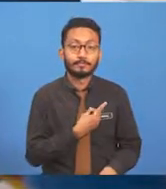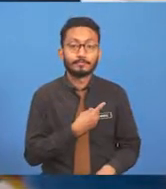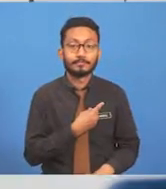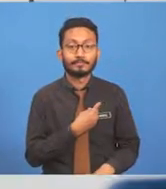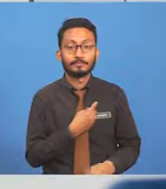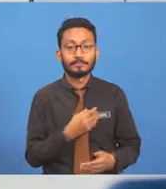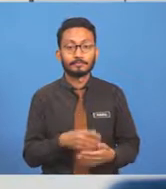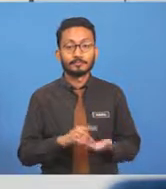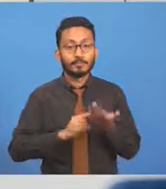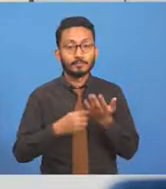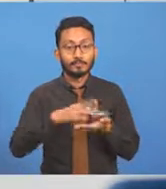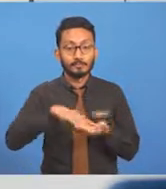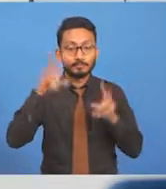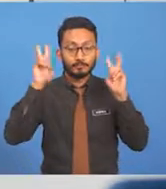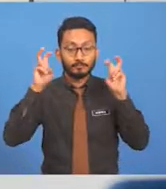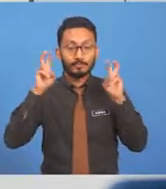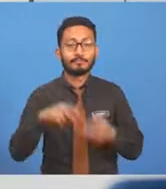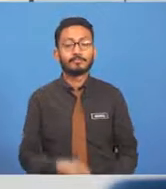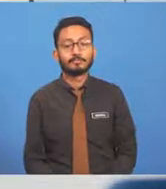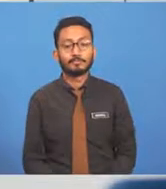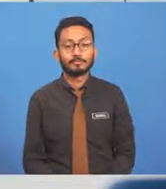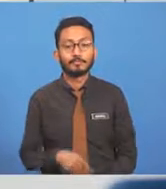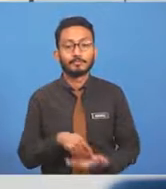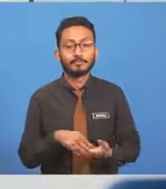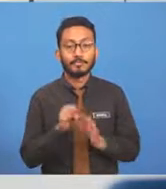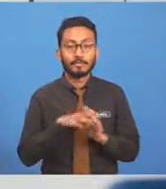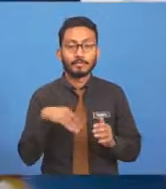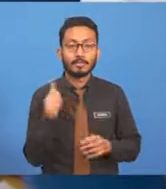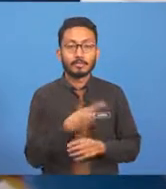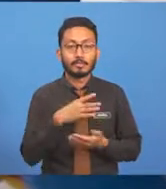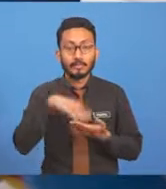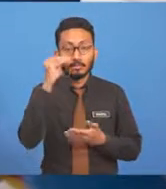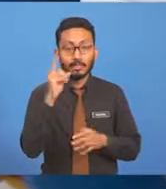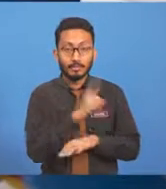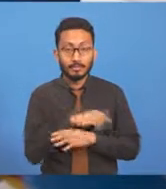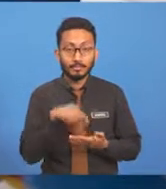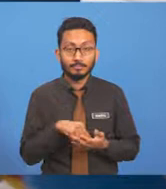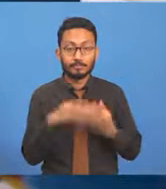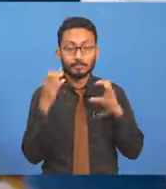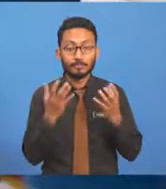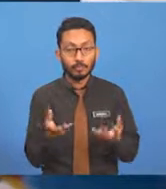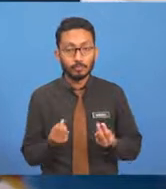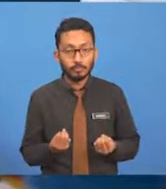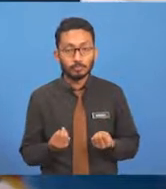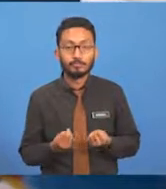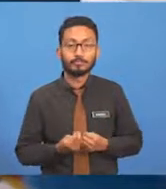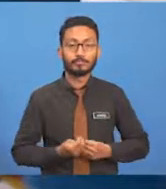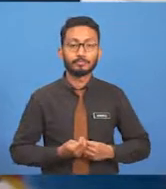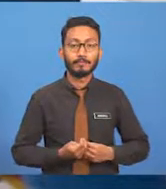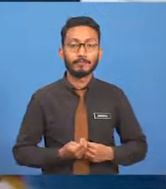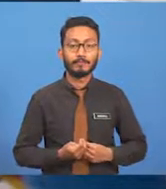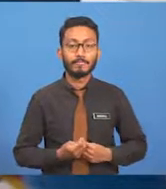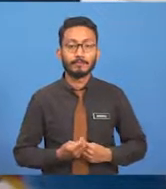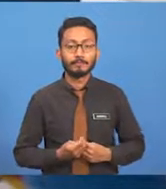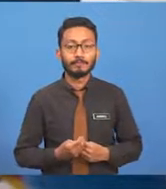hari ini. Murid-murid, sebelum memulakan pembelajaran pada hari ini, cikgu hendak murid-murid hayati dua